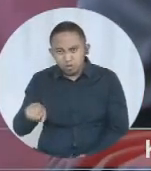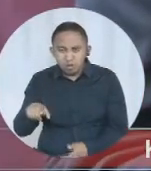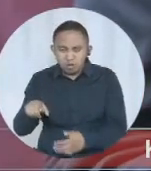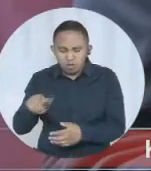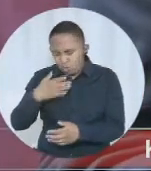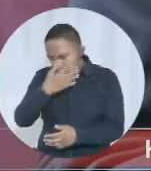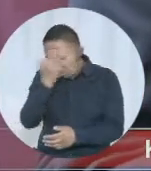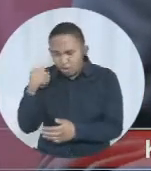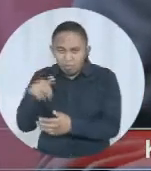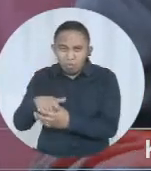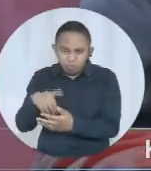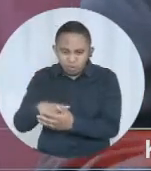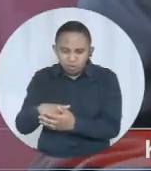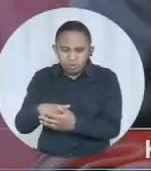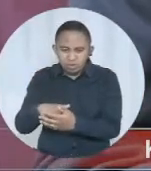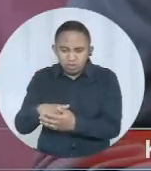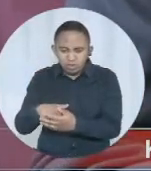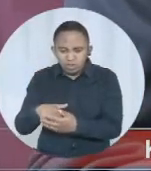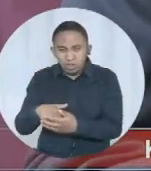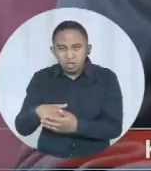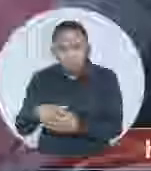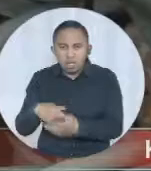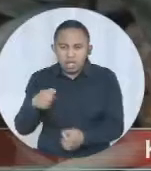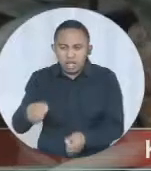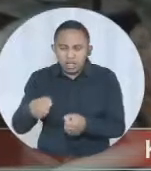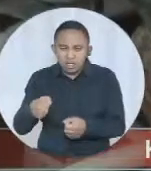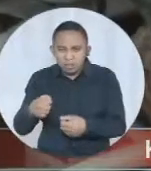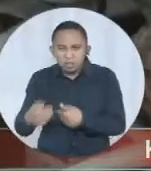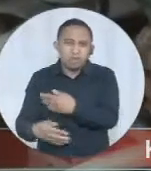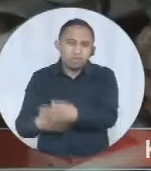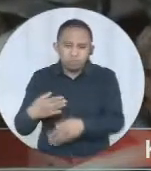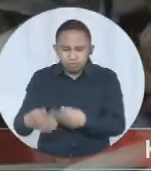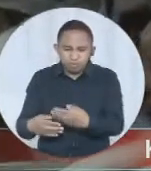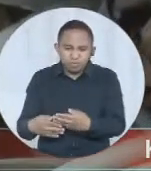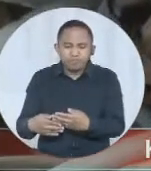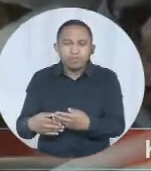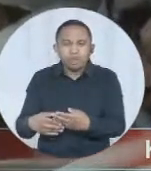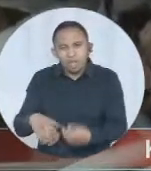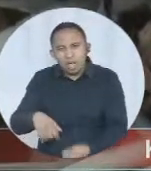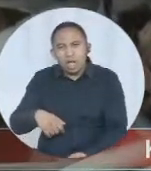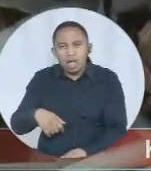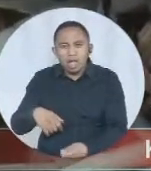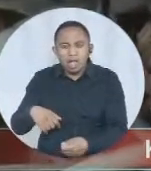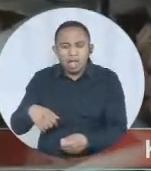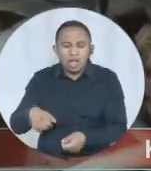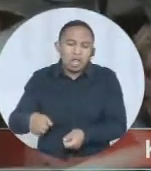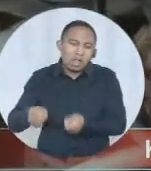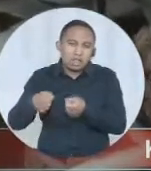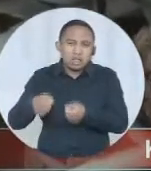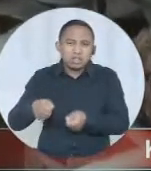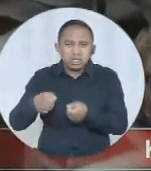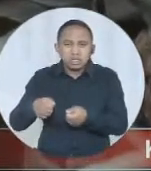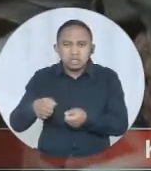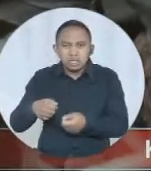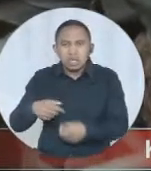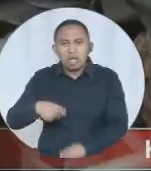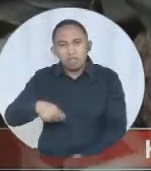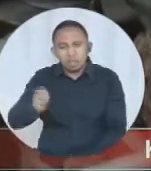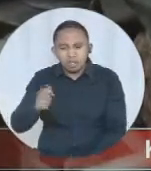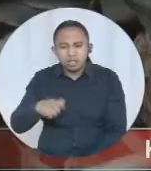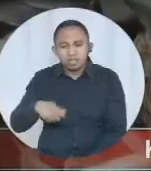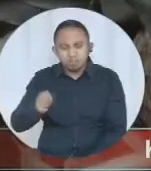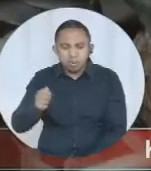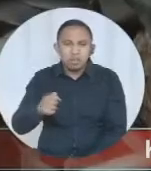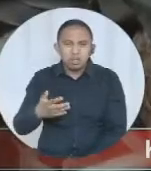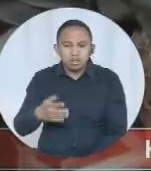sahantsika teo, miodina daholo zany ny entana lasa any amin-tsena, ny manana simba sy ny namany